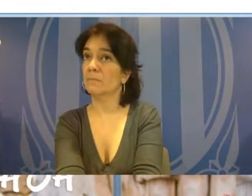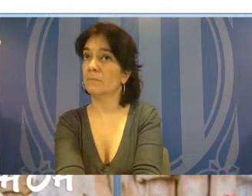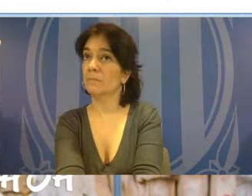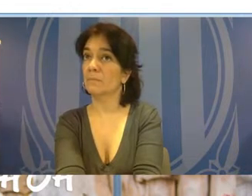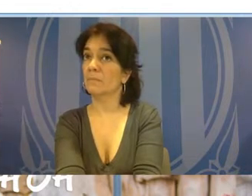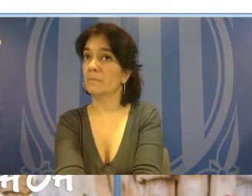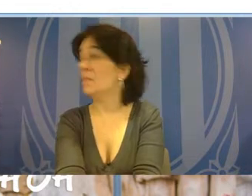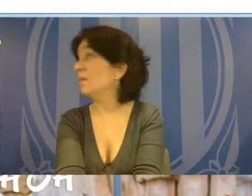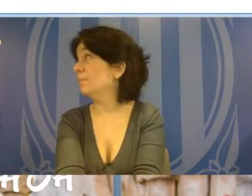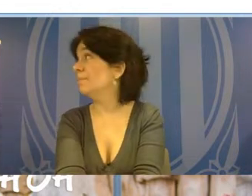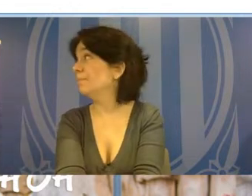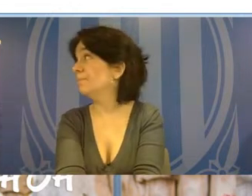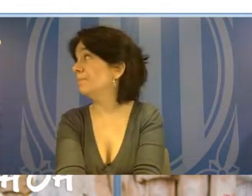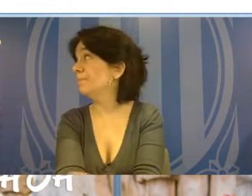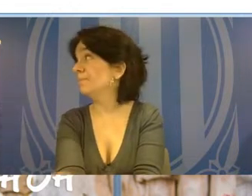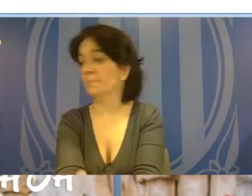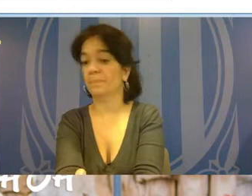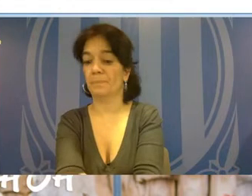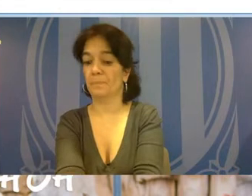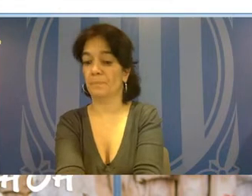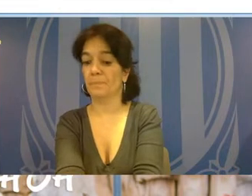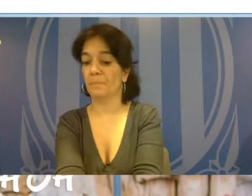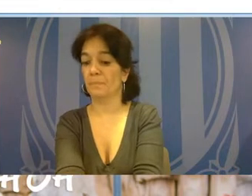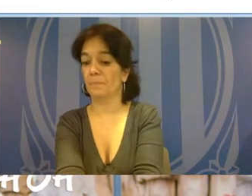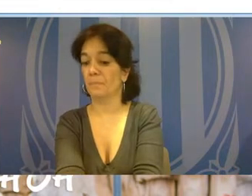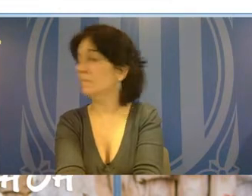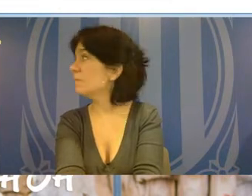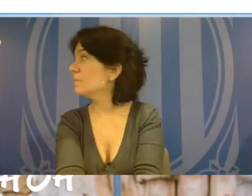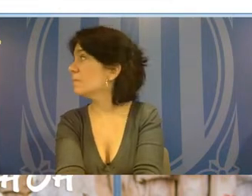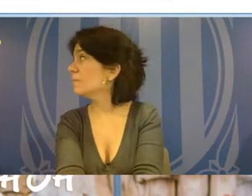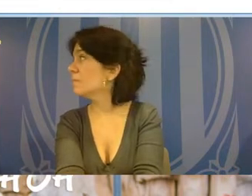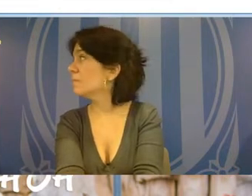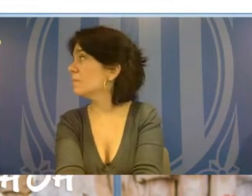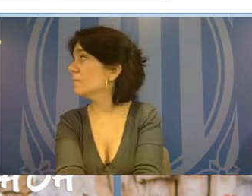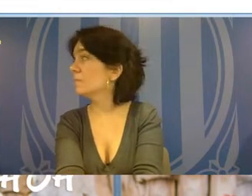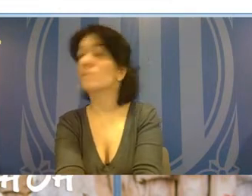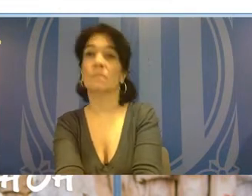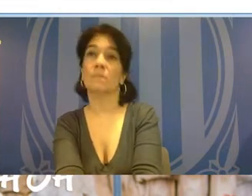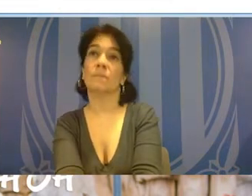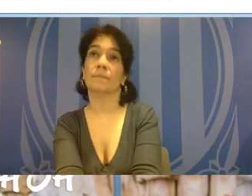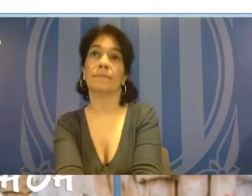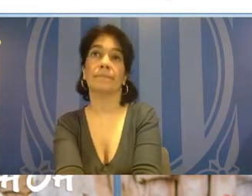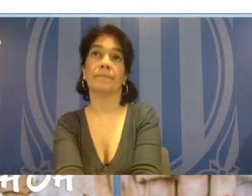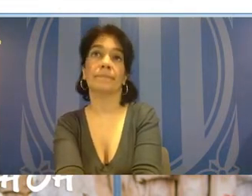una cosa tan lògica. Sí. Bueno, s'ha deixat temps al temps.